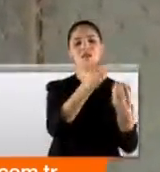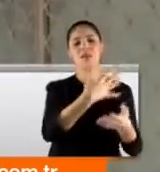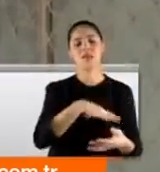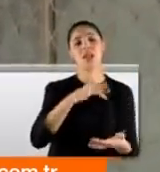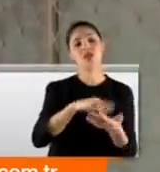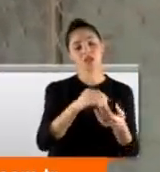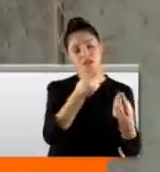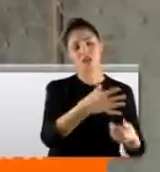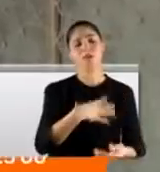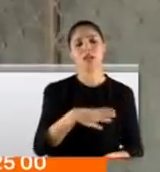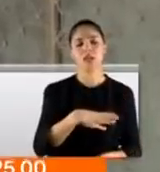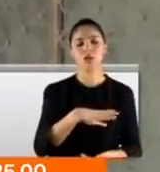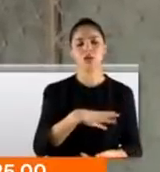istiyoruz.